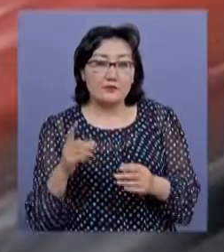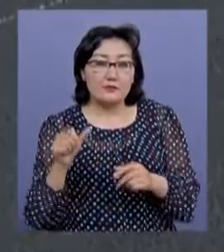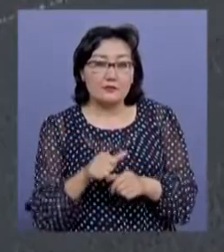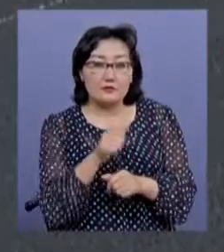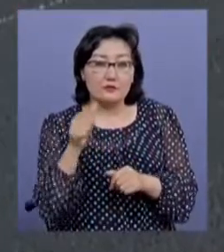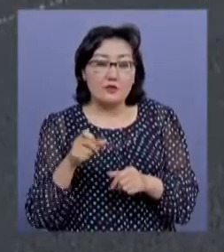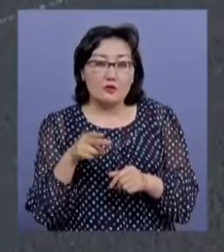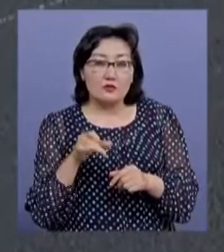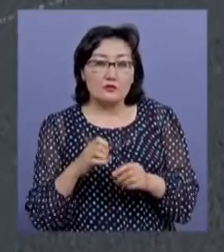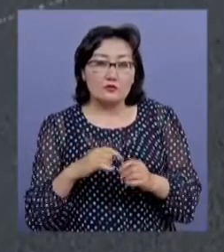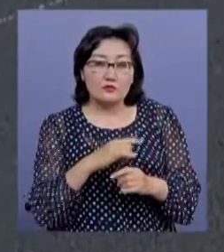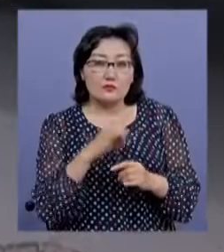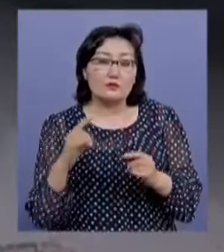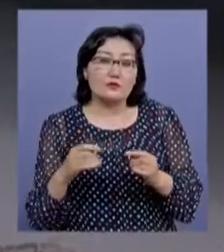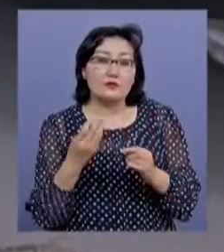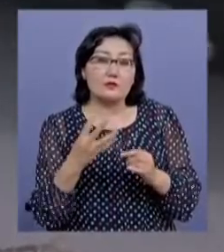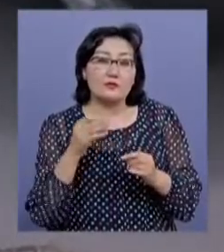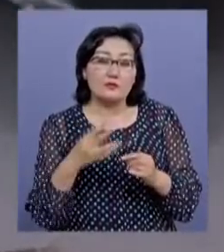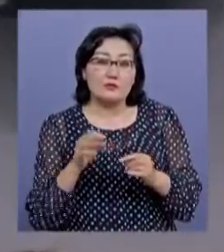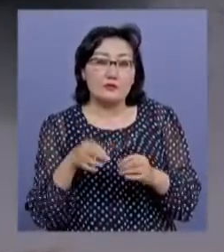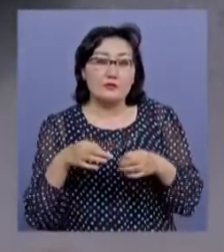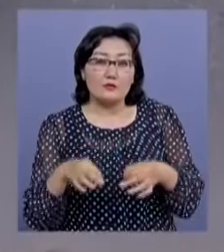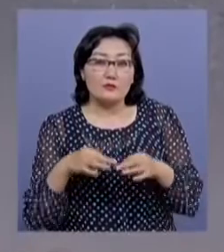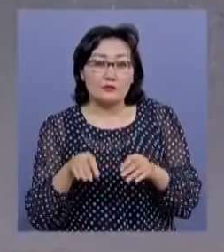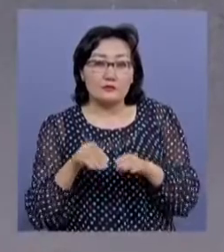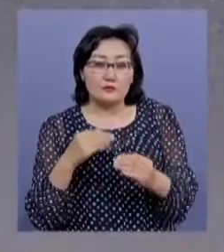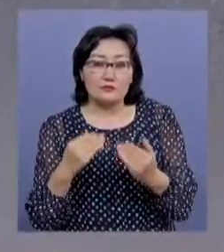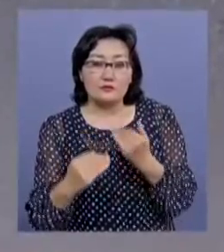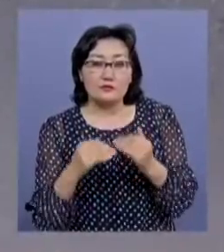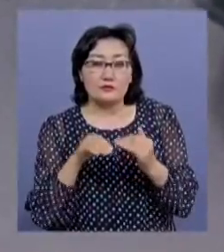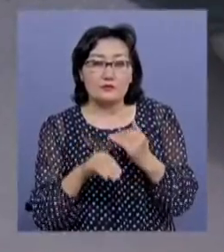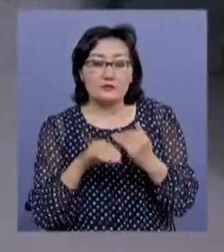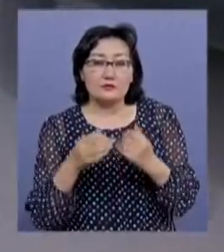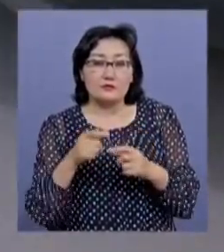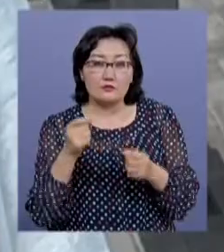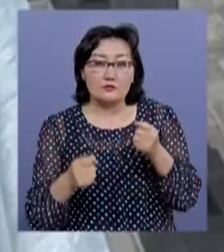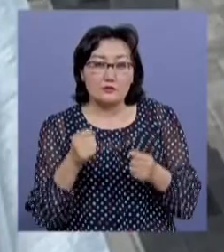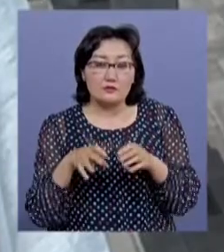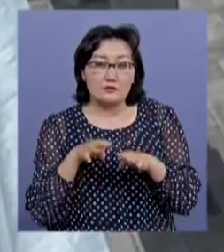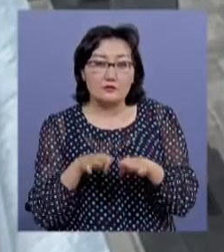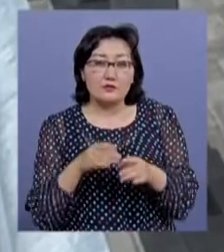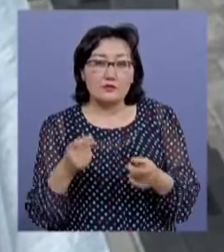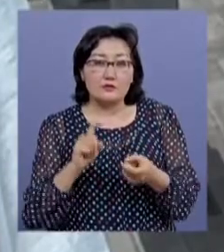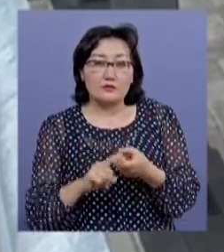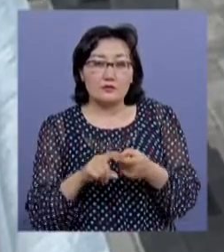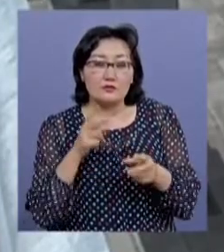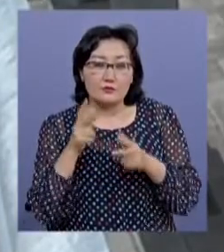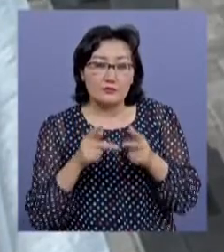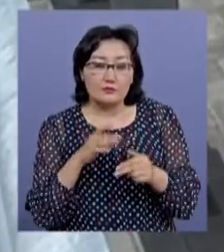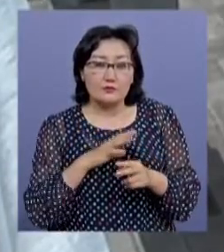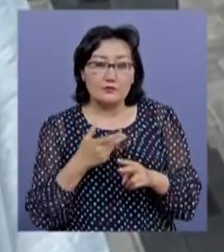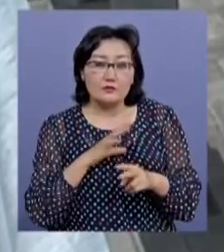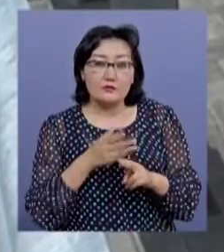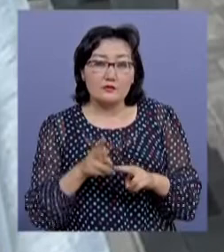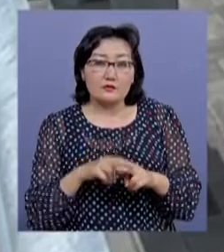тәулікте Құлжа тасжолы арқылы 40 мыңнан астам көлік Алматыға кіреді екен. Сондықтан жүргізушілер тарапынан кептеліске қатысты шағымда көп түскен